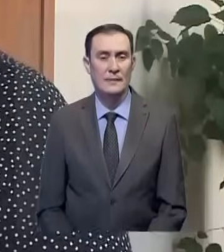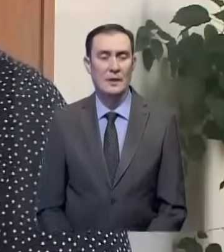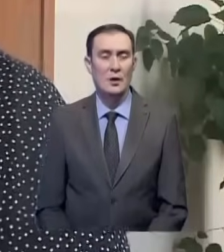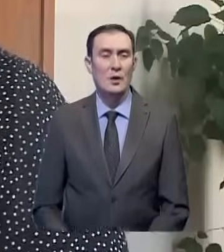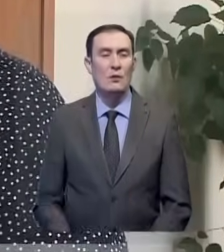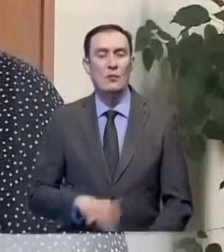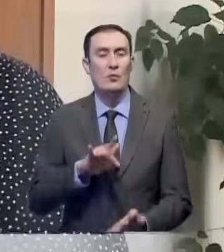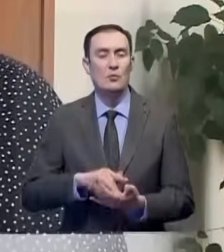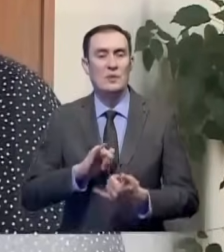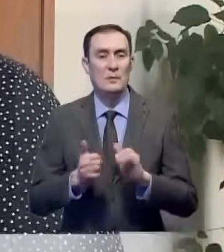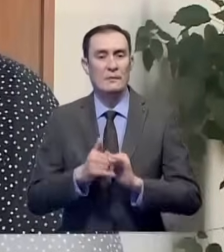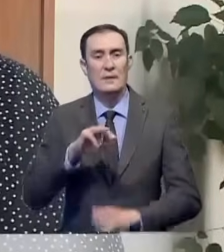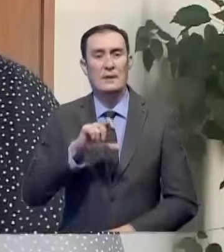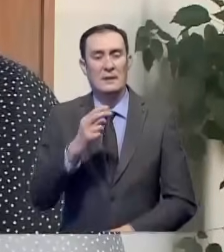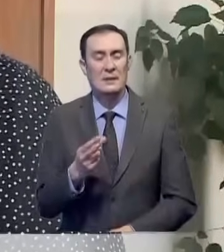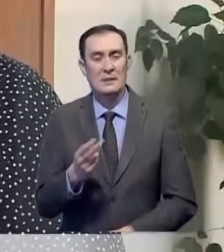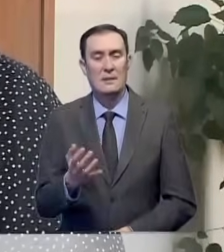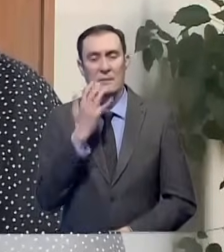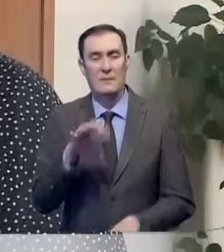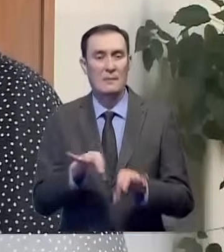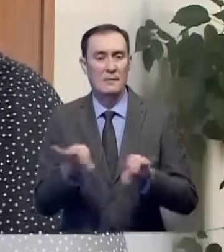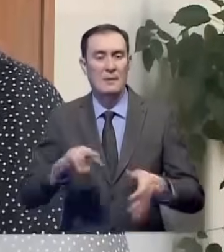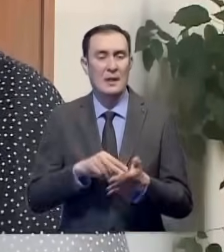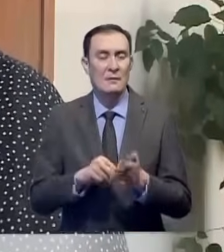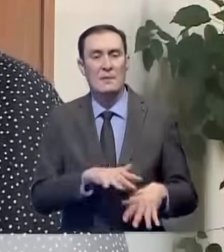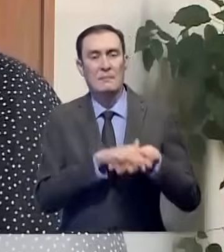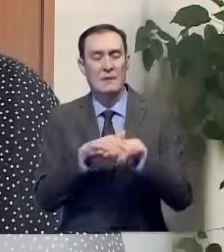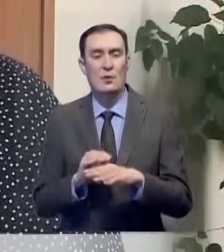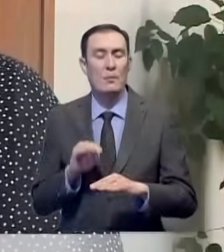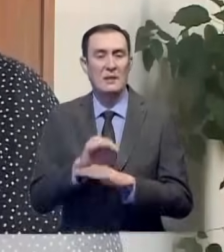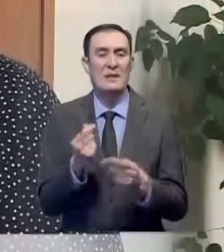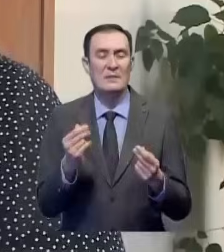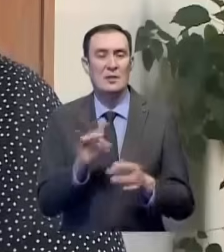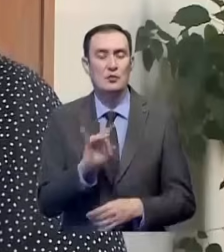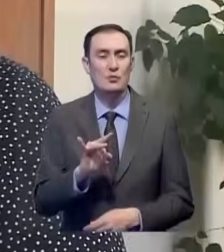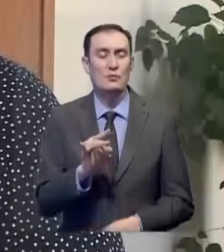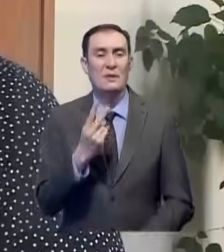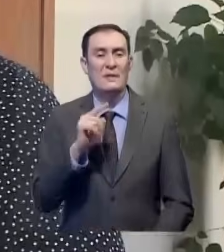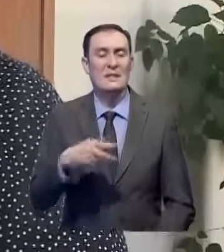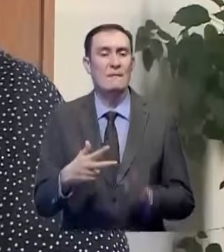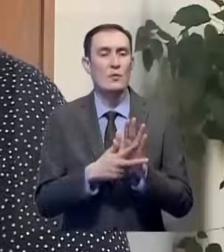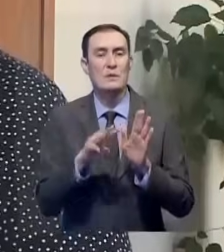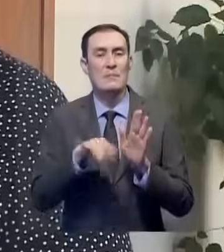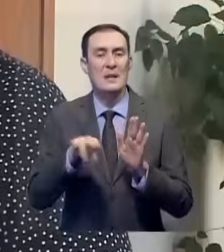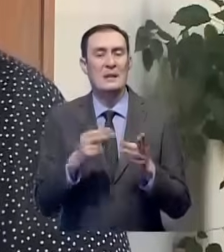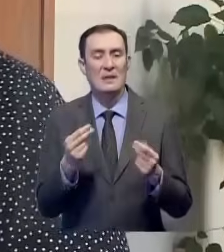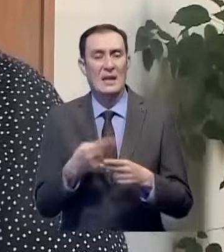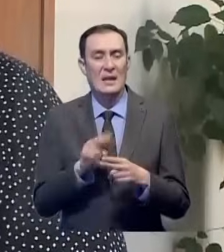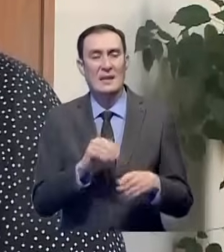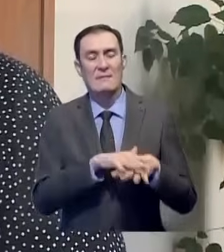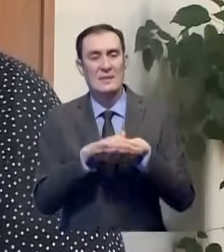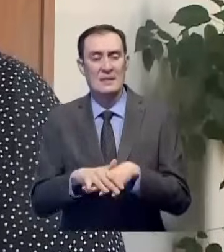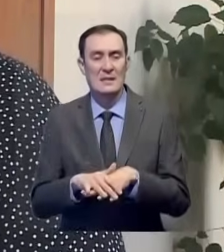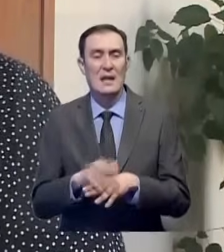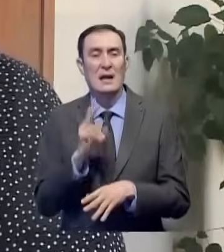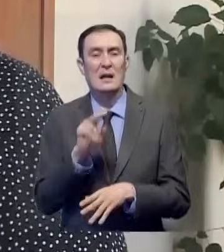Усть-Каменогорская ТЭЦ, Усть-Каменогорские тепловые сети и ИП «Рябинина» планируют привлечь новые дополнительные инвестиции на сумму 2,8 миллиардов тенге. Эти инвестиции будут привлекаться